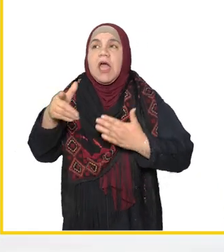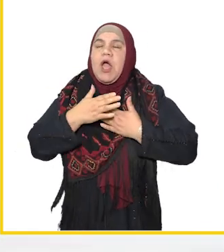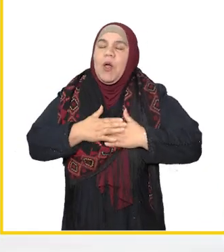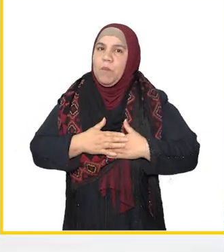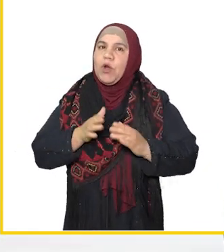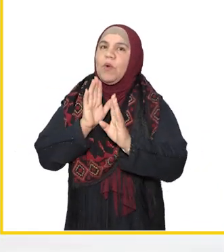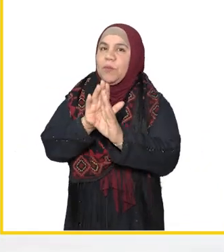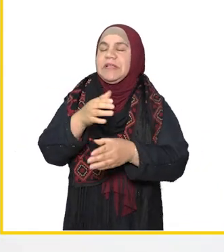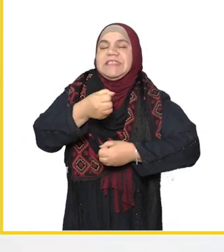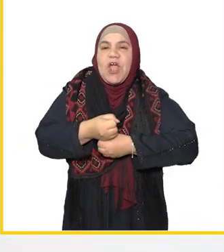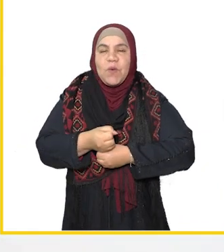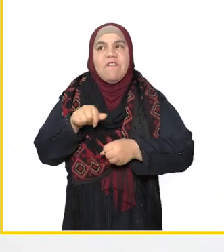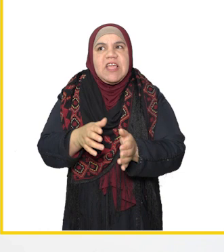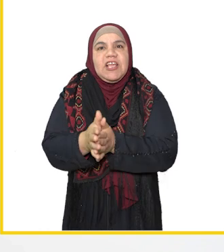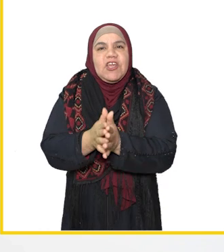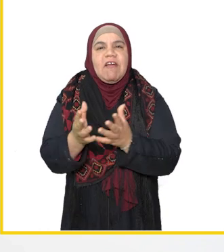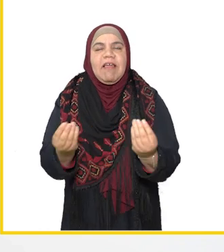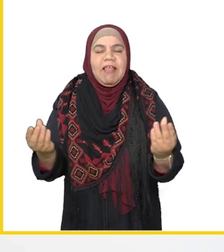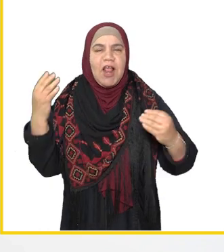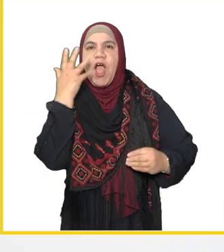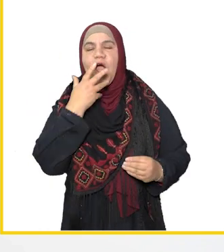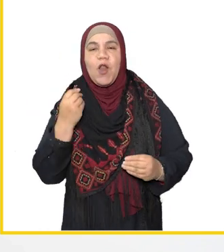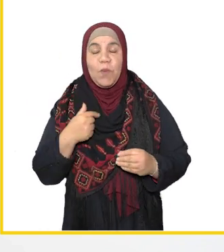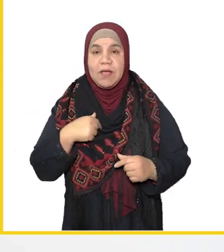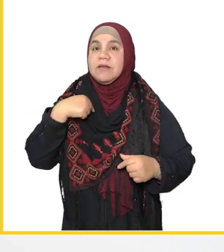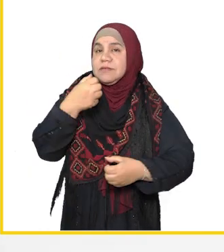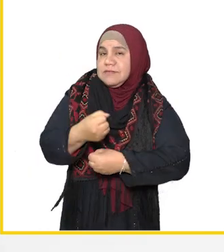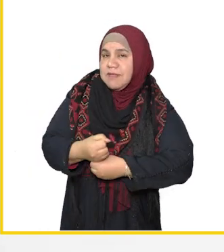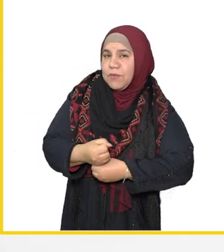لقدام. حبونا وادعمونا. استنونا، في عنا نشاطات كتير